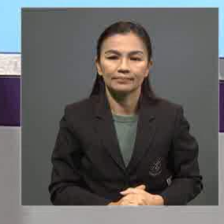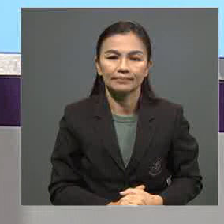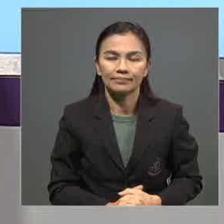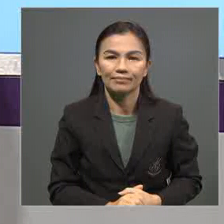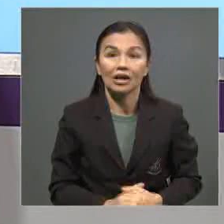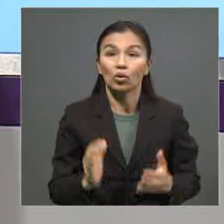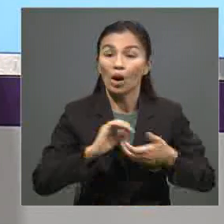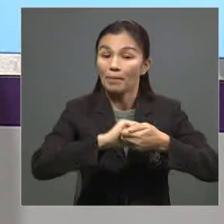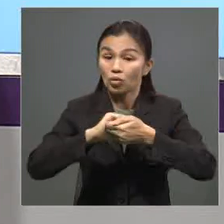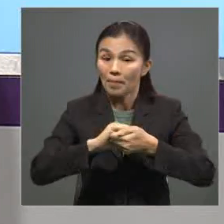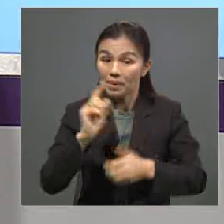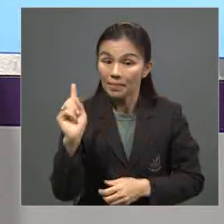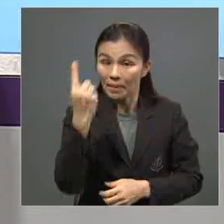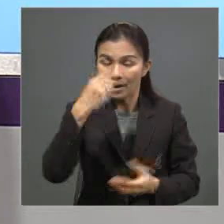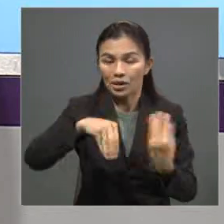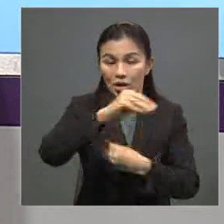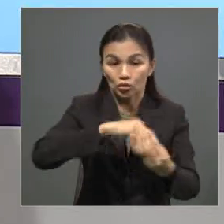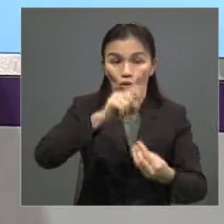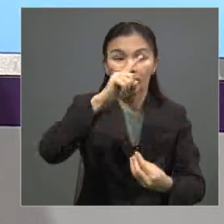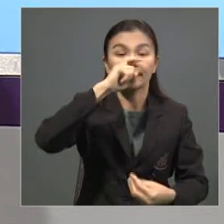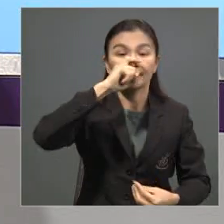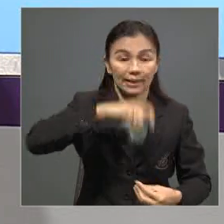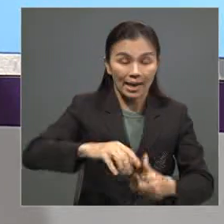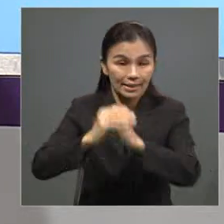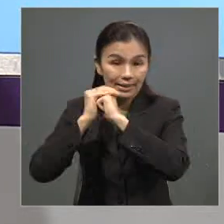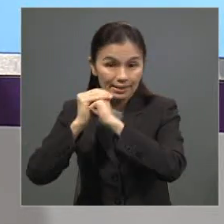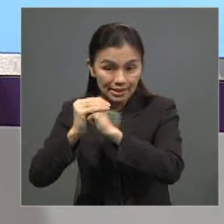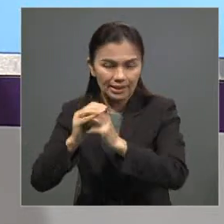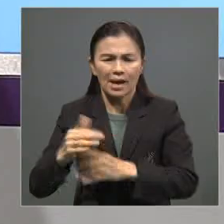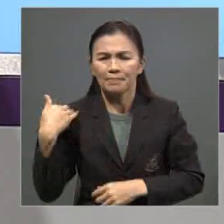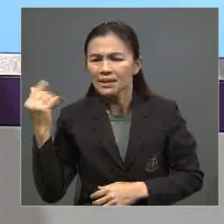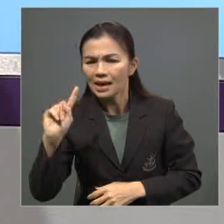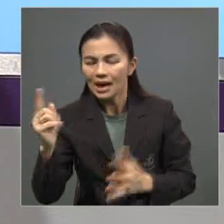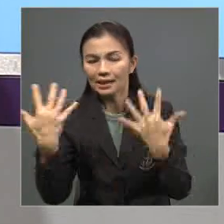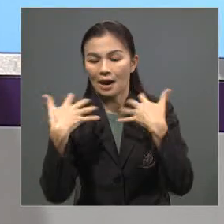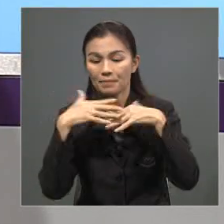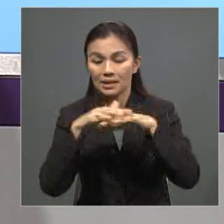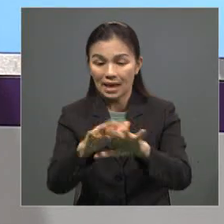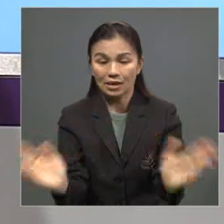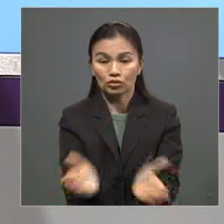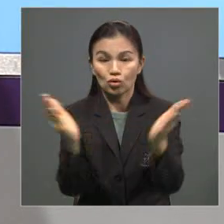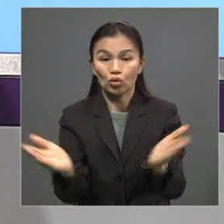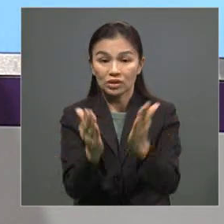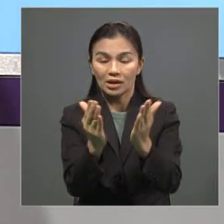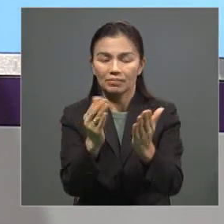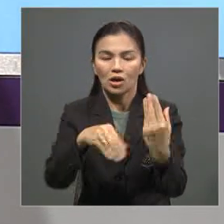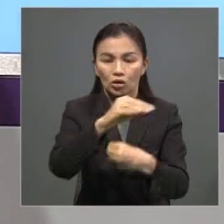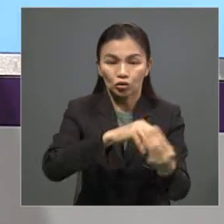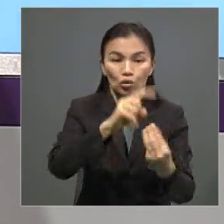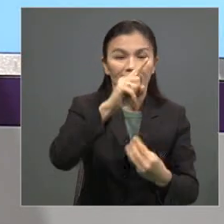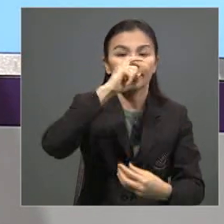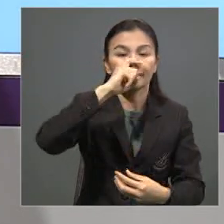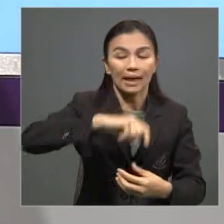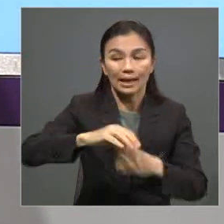มีความร่วมมือใหม่ระหว่างภาคธุรกิจไทยและจีนนะครับเรียกว่าเป็นกลไกประสานงานและส่งเสริมธุรกิจไทยจีนอย่างยั่งยืน